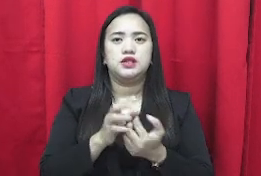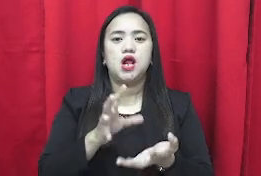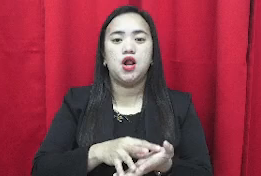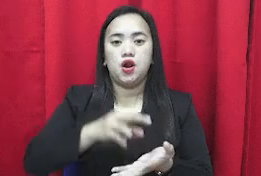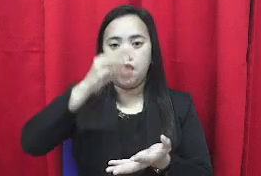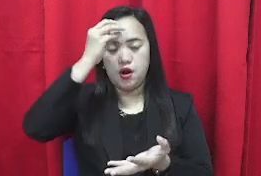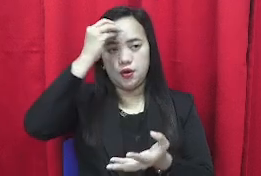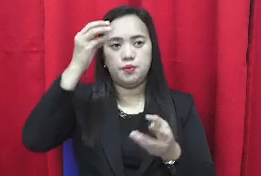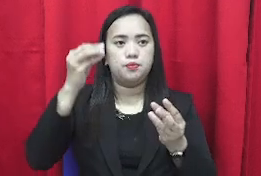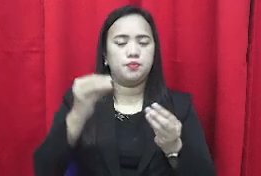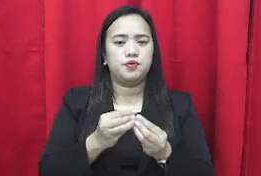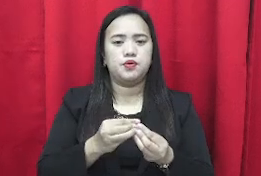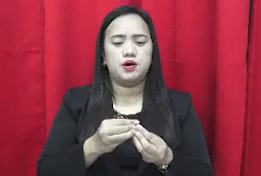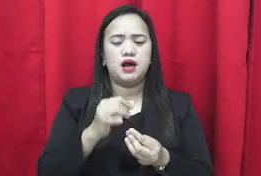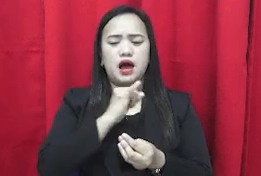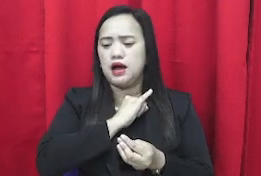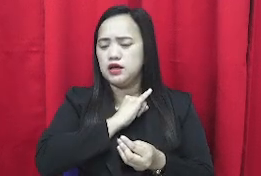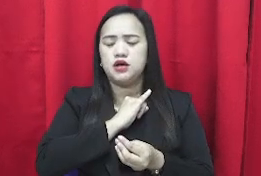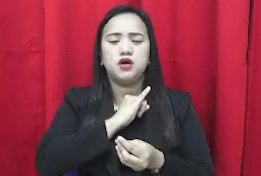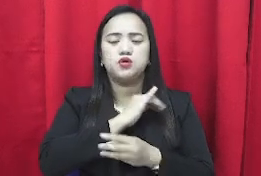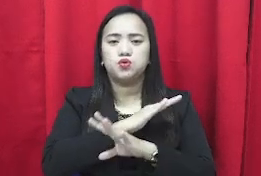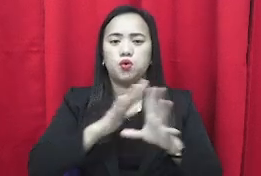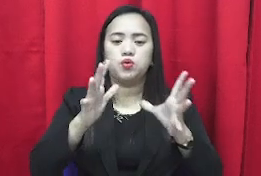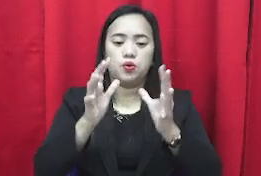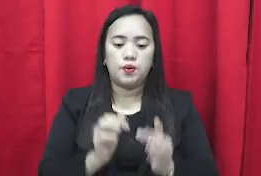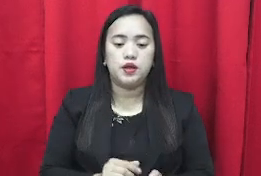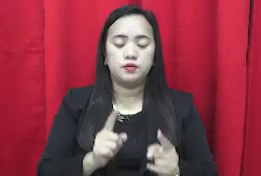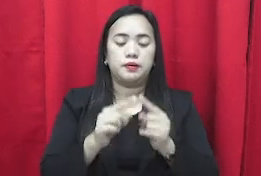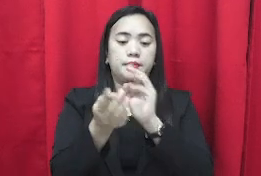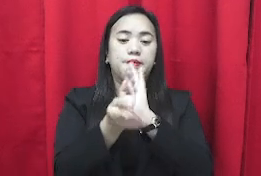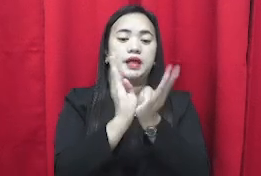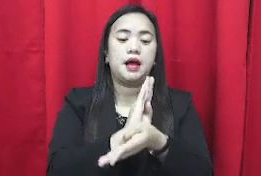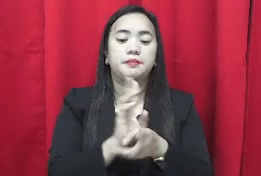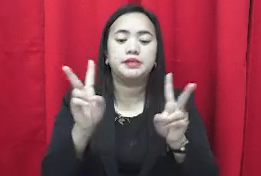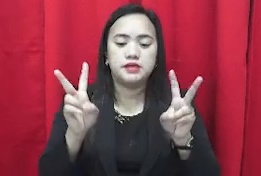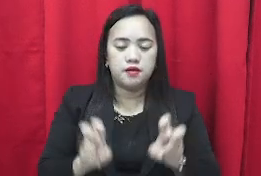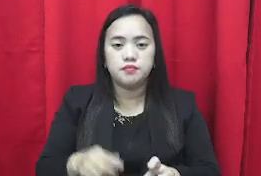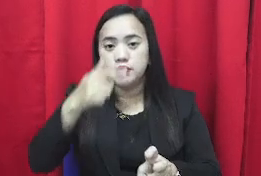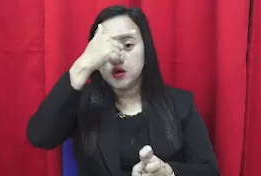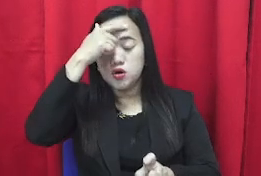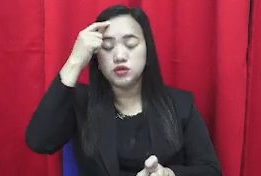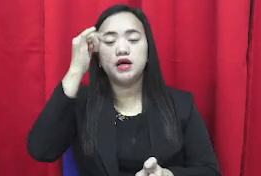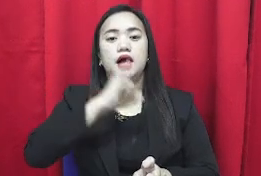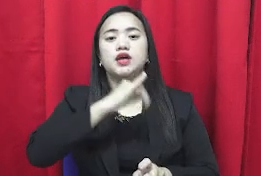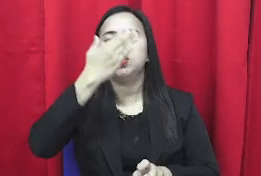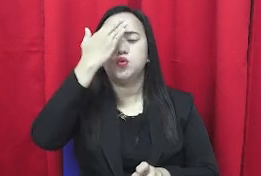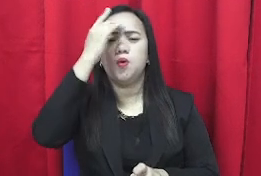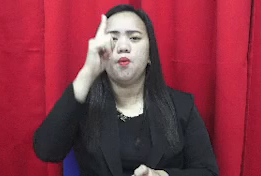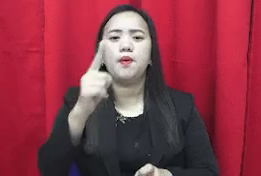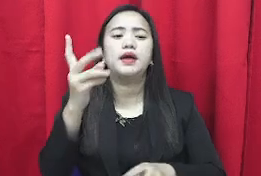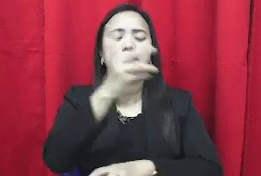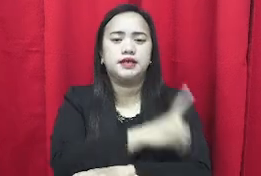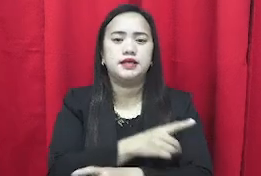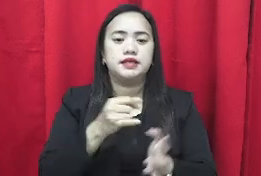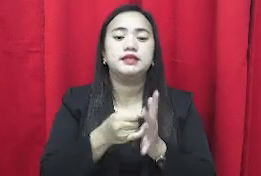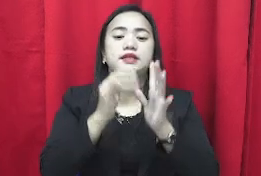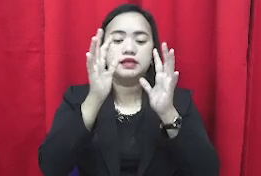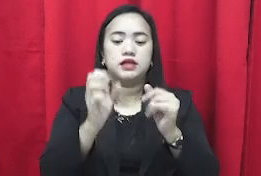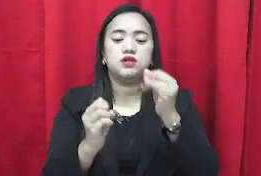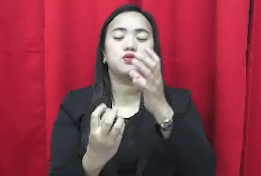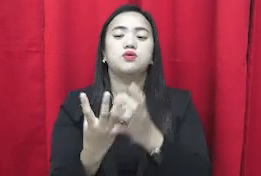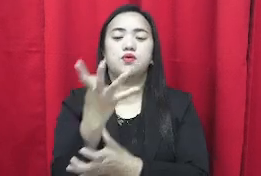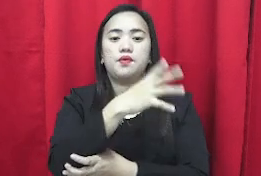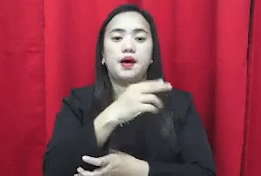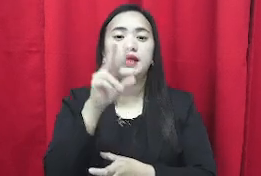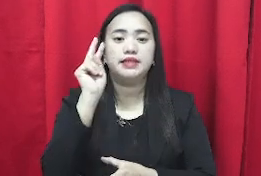ay hindi ko ipagdadamot sa kanila sapagkat Alam ko na isang araw lalaki sila at ah kakailanganin talaga